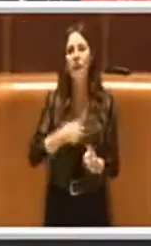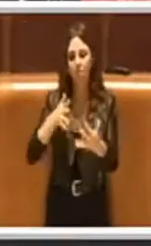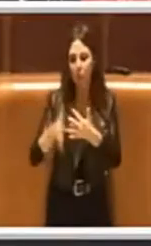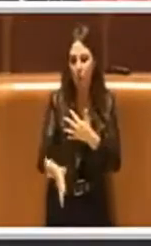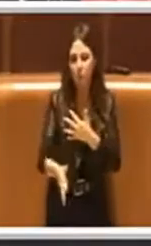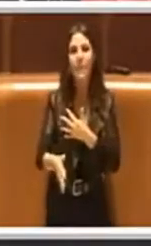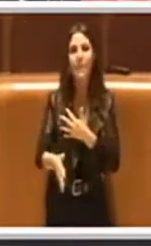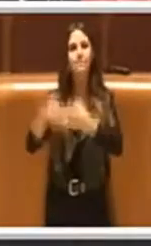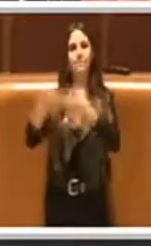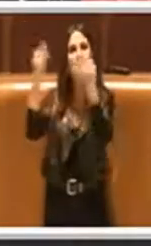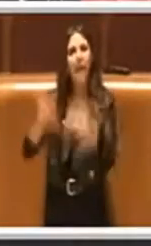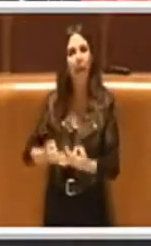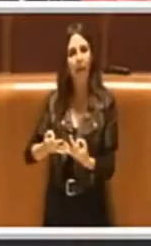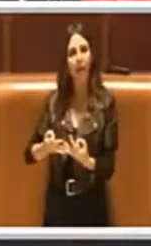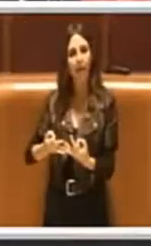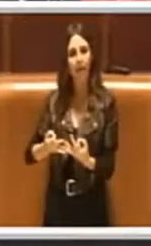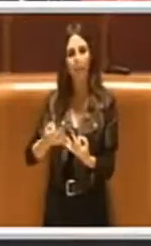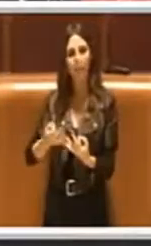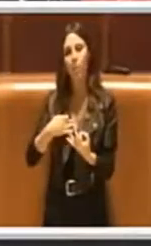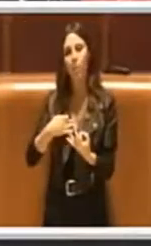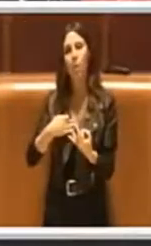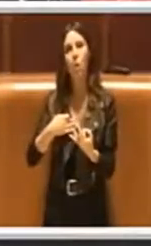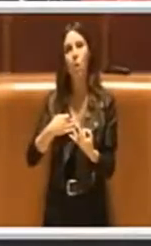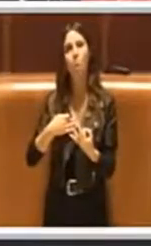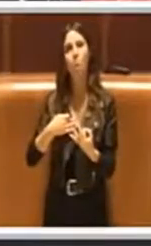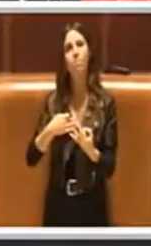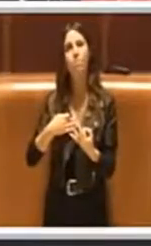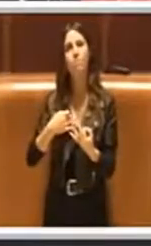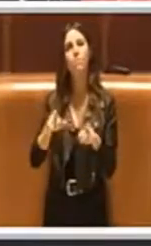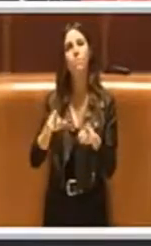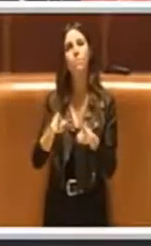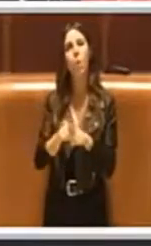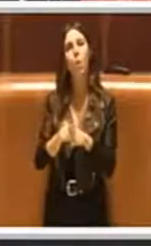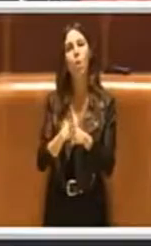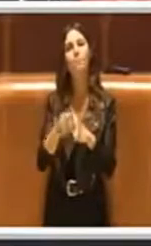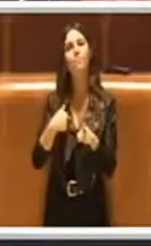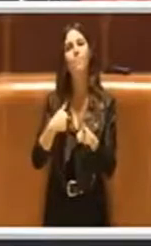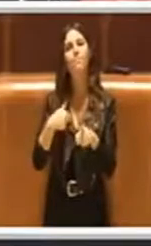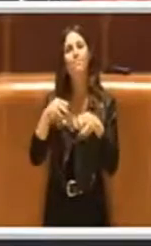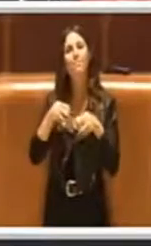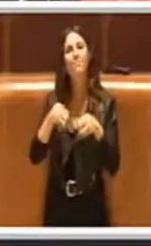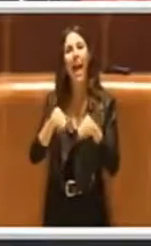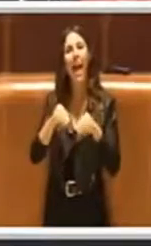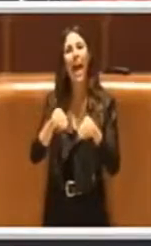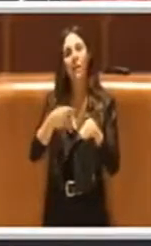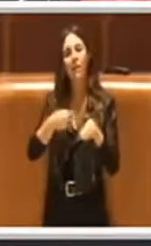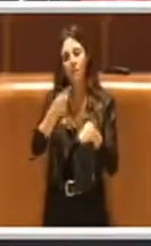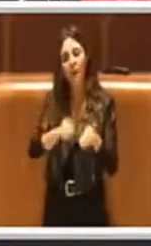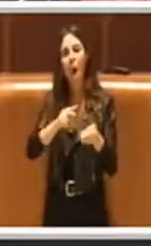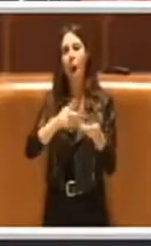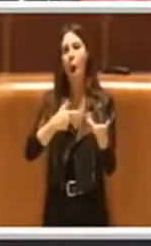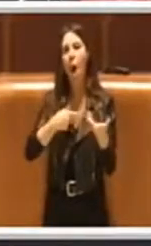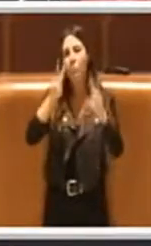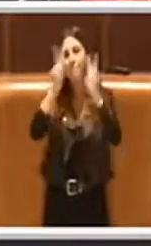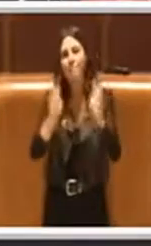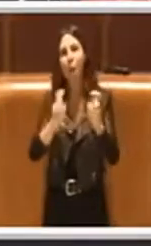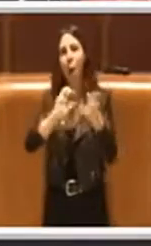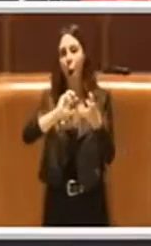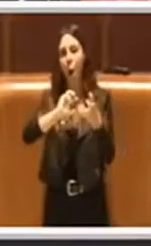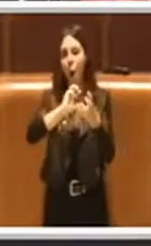su questa partecipata che è probabilmente l'argomento un po più complicato sul quale